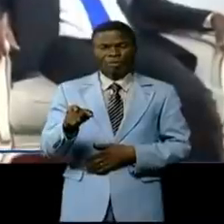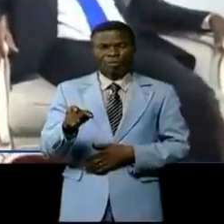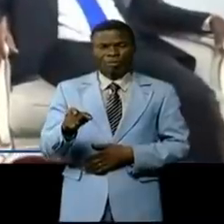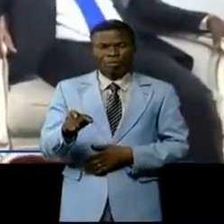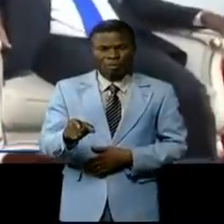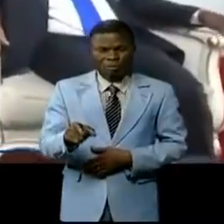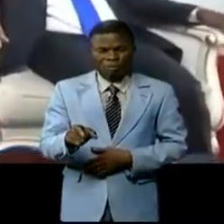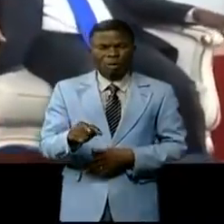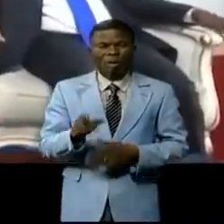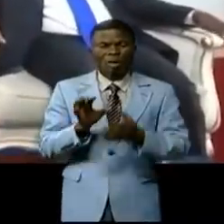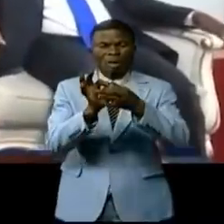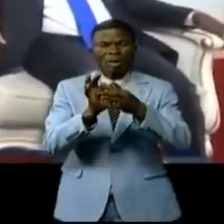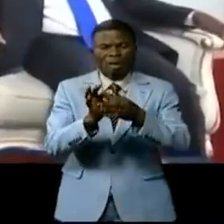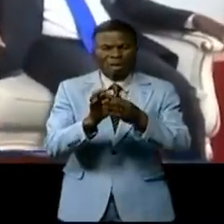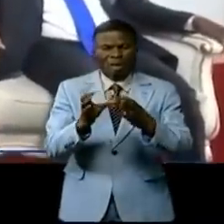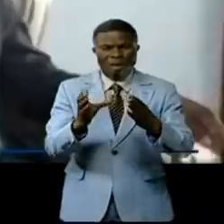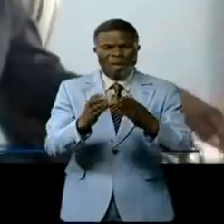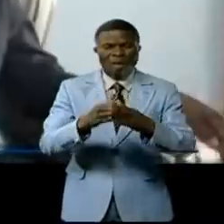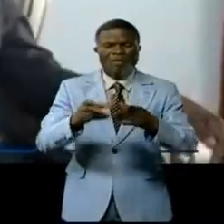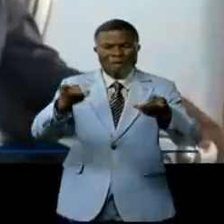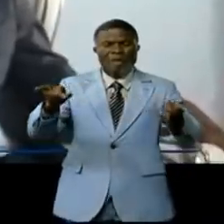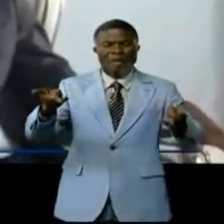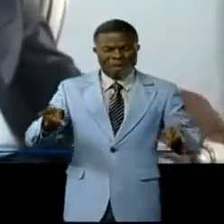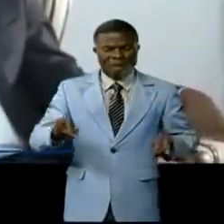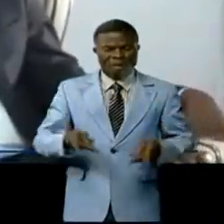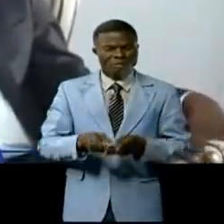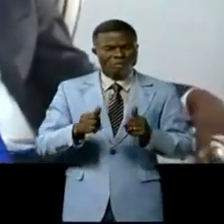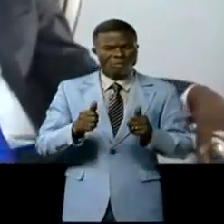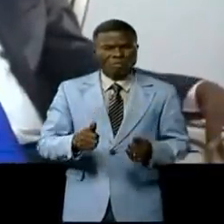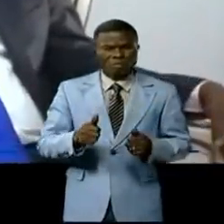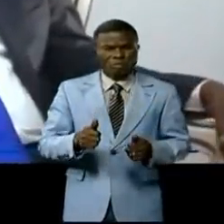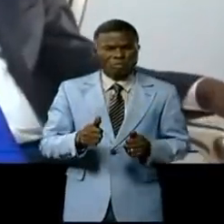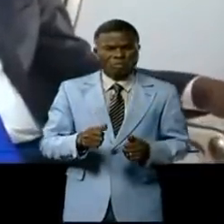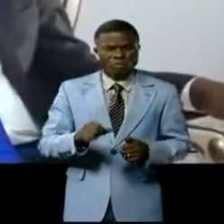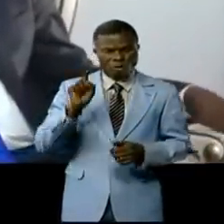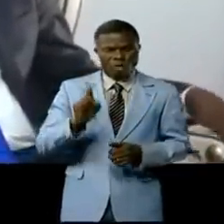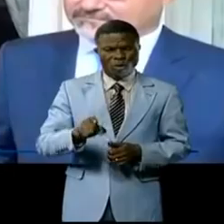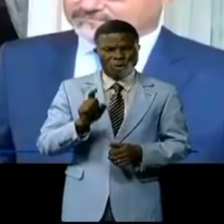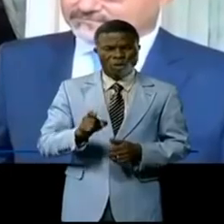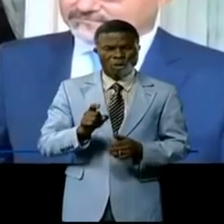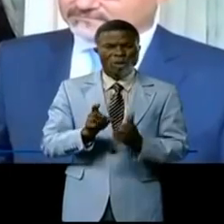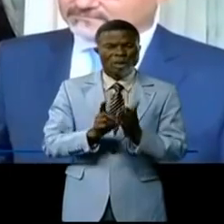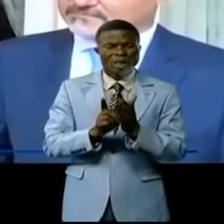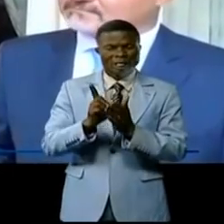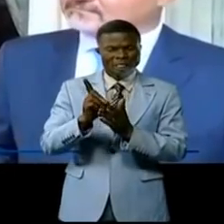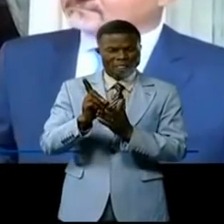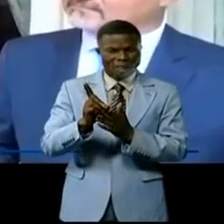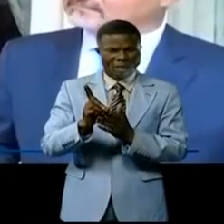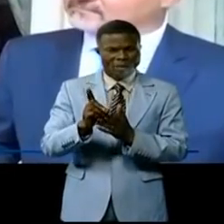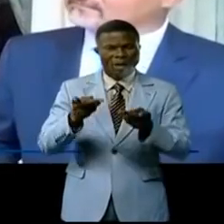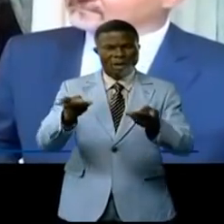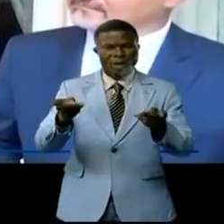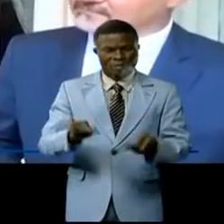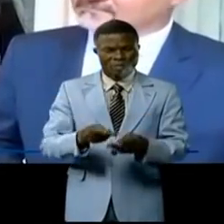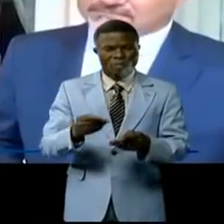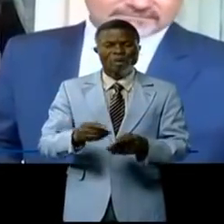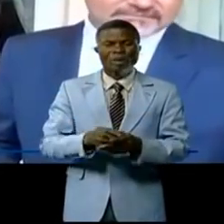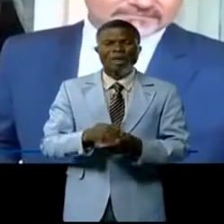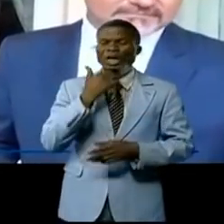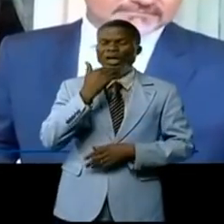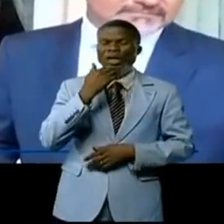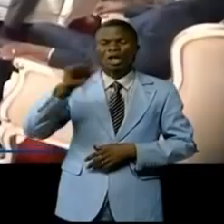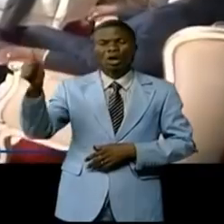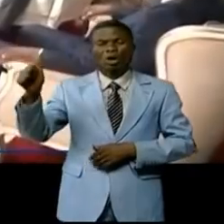étroite avec son environnement. Et où il devrait y avoir de la place aussi pour nos opérateurs économiques, pour les